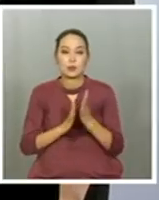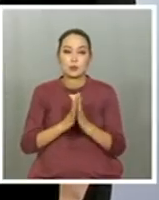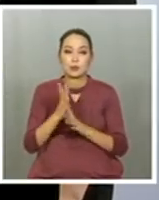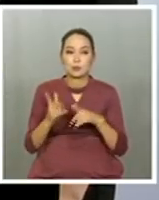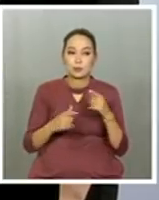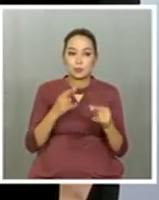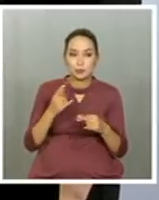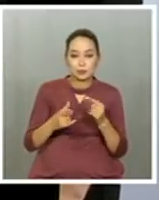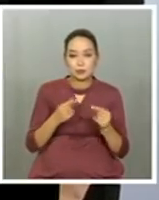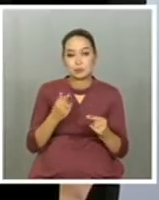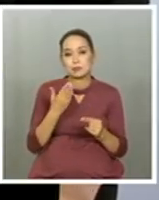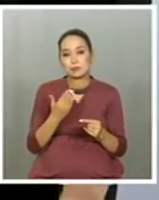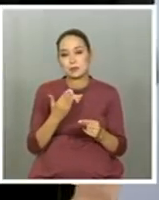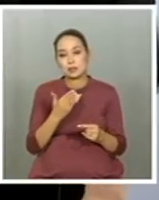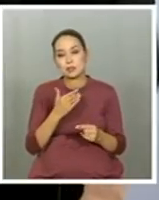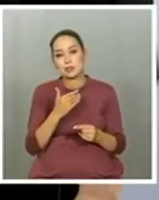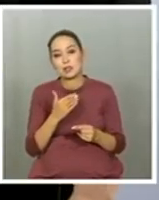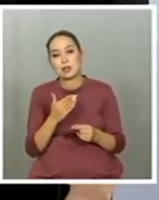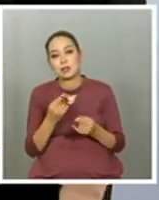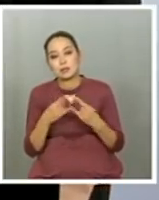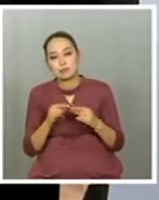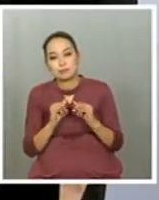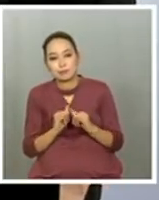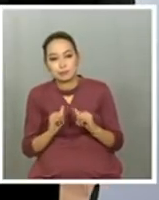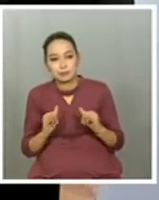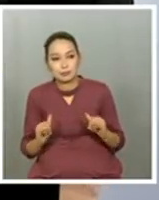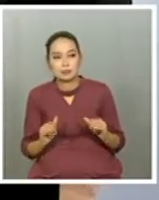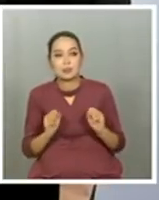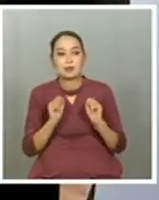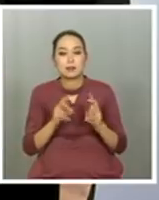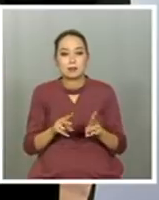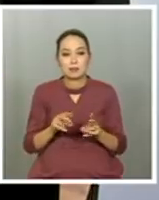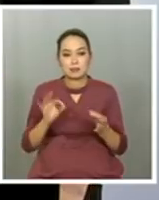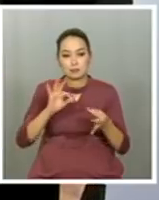Өсімдіктегі жыныс жасушаларының түзілуімен таныстыңыздар.